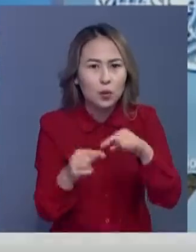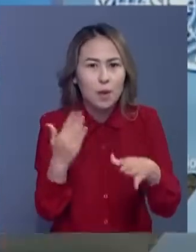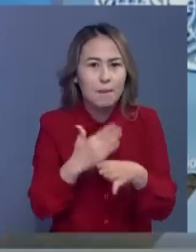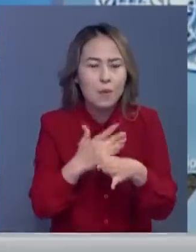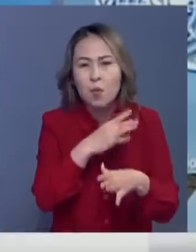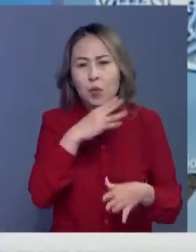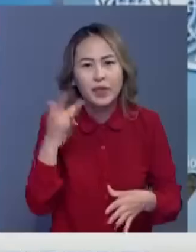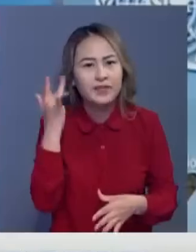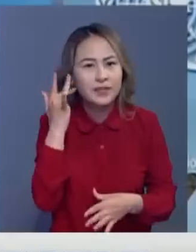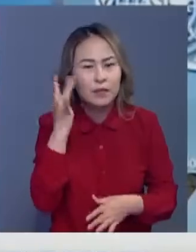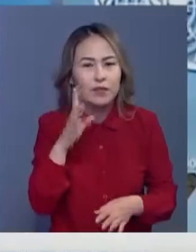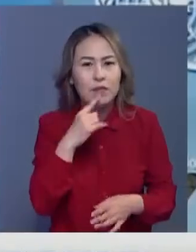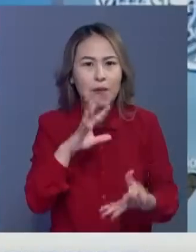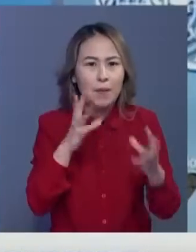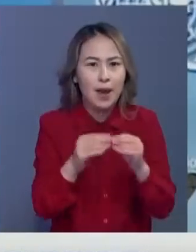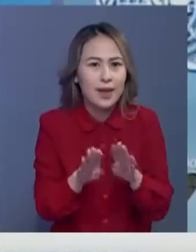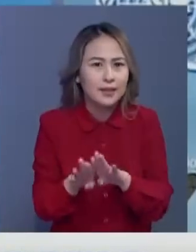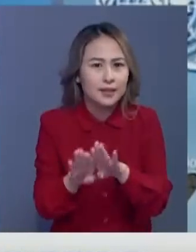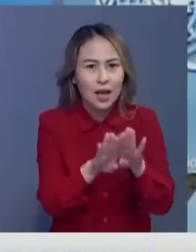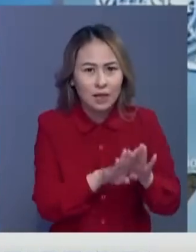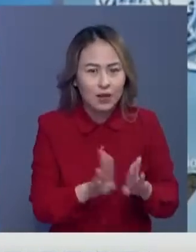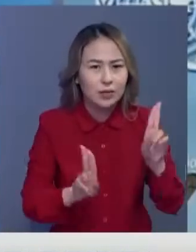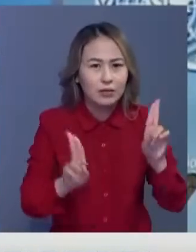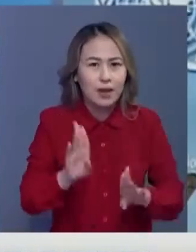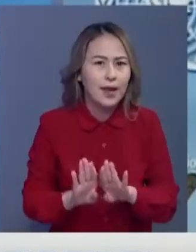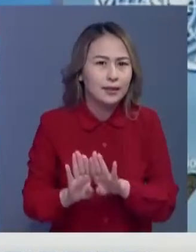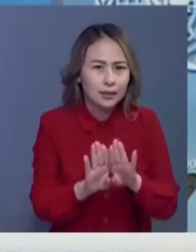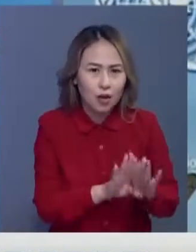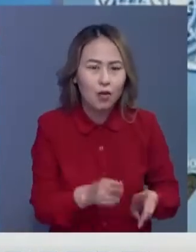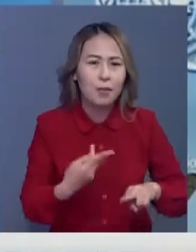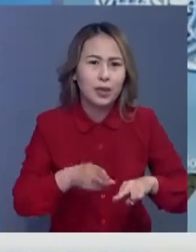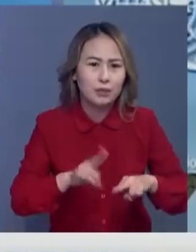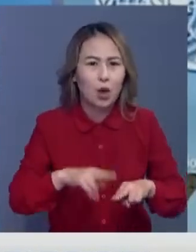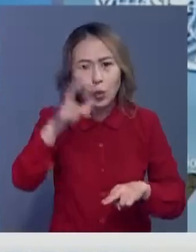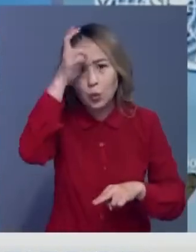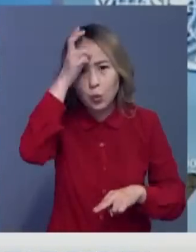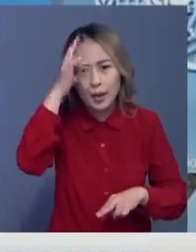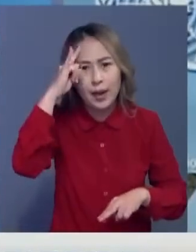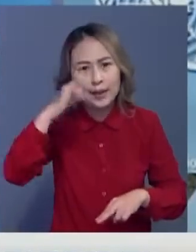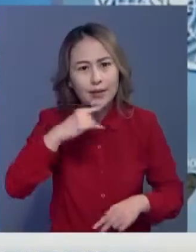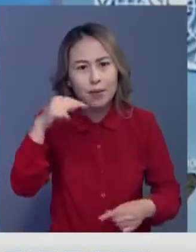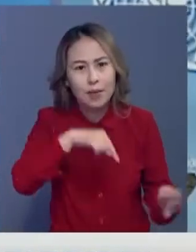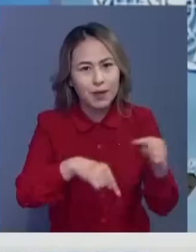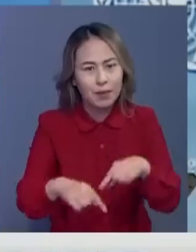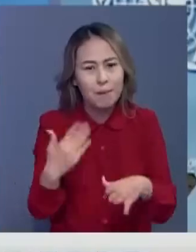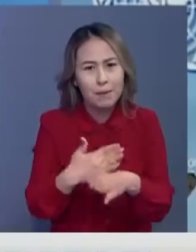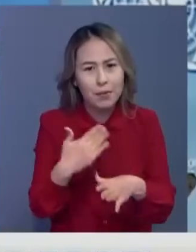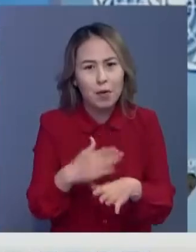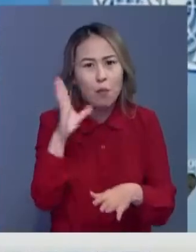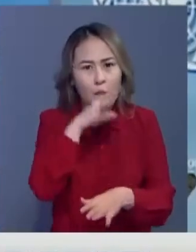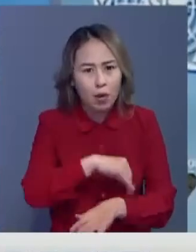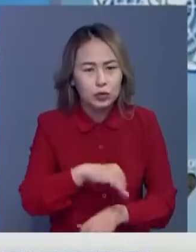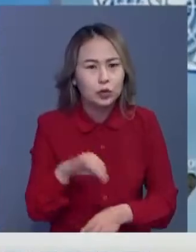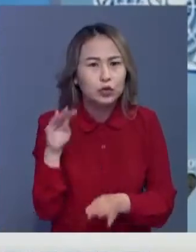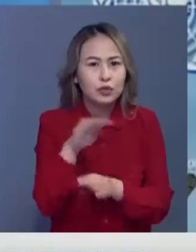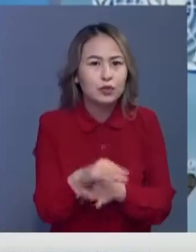мұндай мемлекеттердің тілі мен мәдениеті бір, ұстанған бағыты ортақ. Сондықтан Түркиядан Қазақстанға дейінгі аймақ бірлесіп әрекет ете алады.